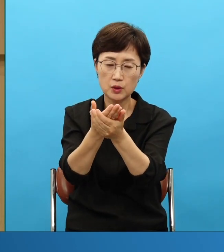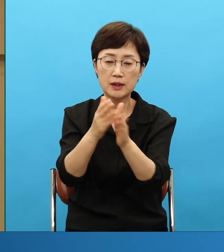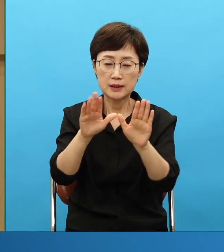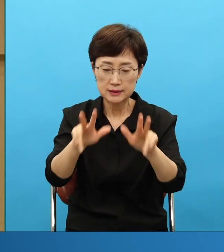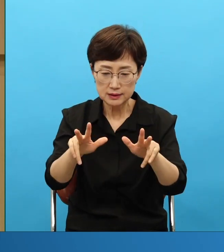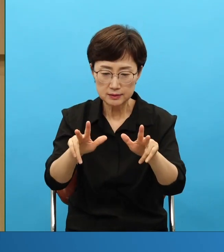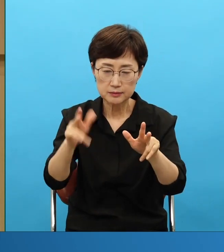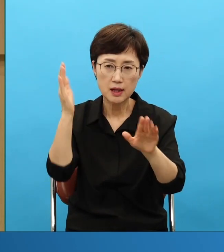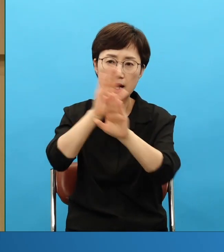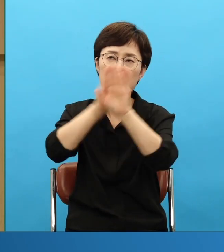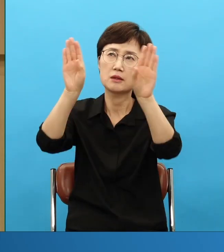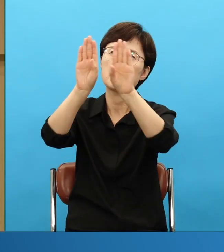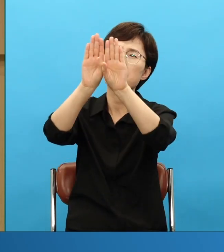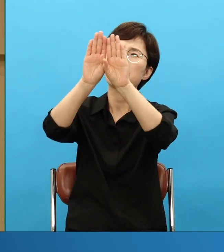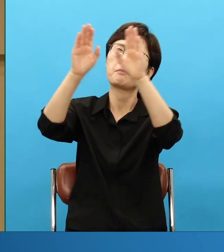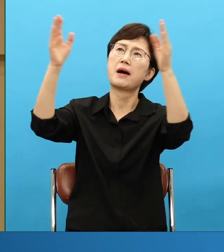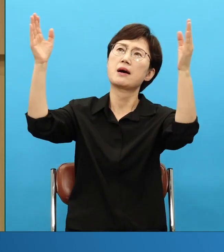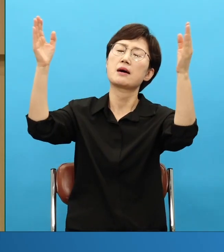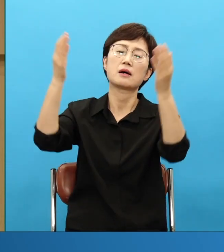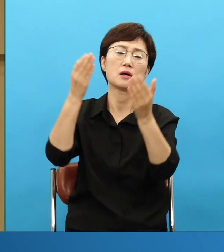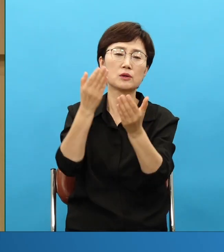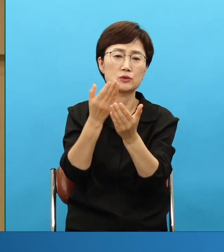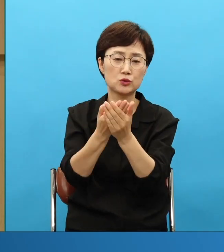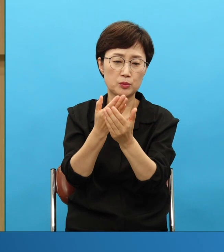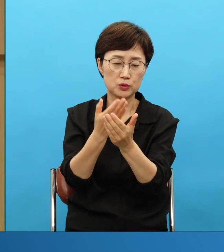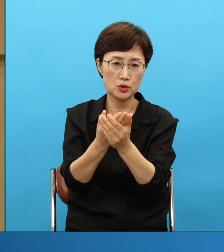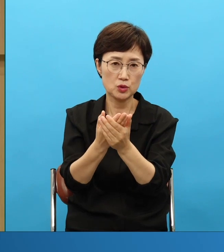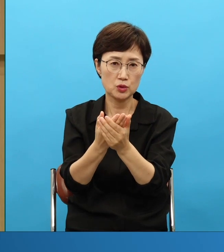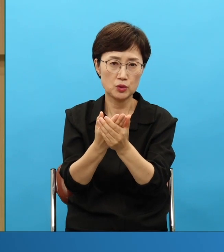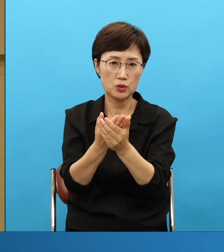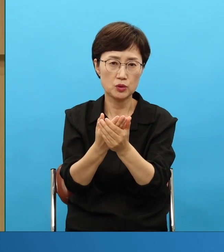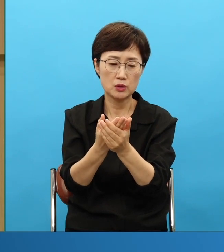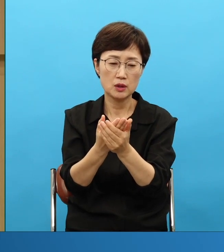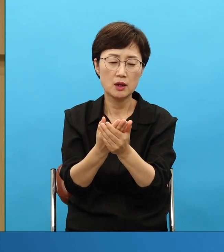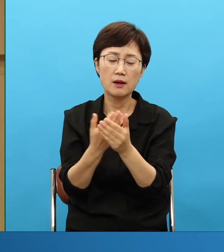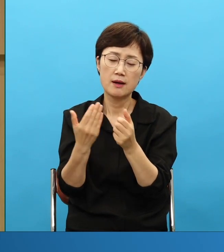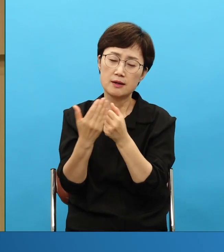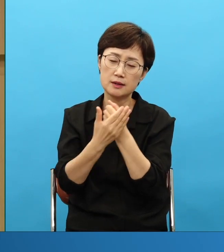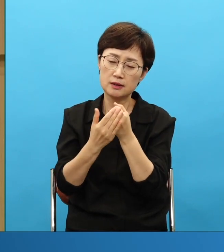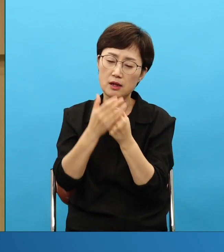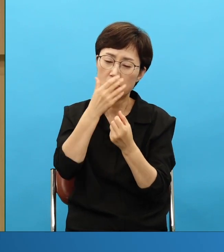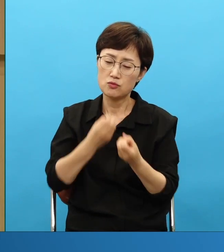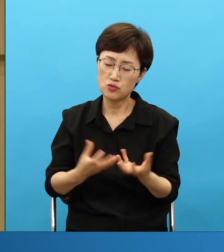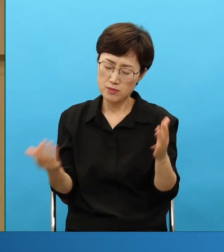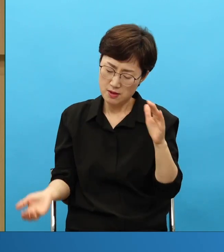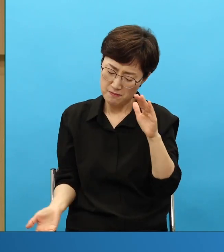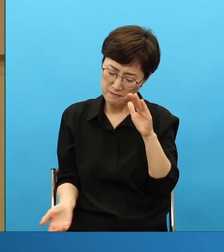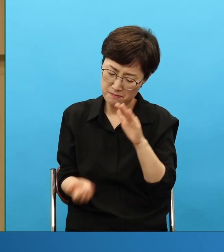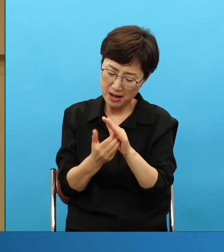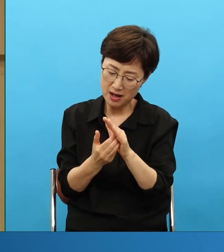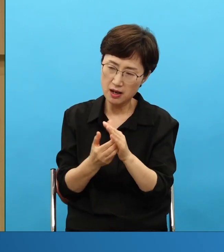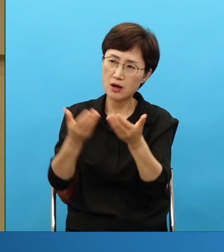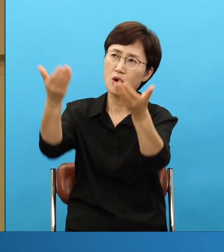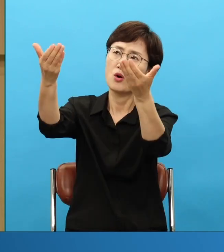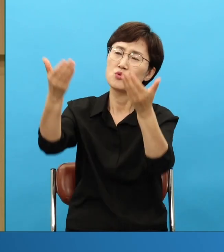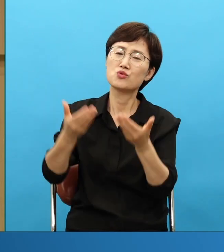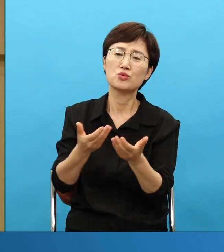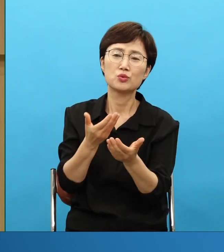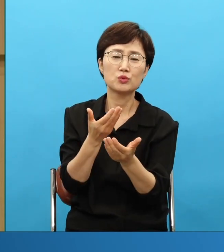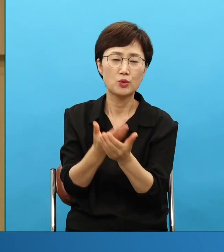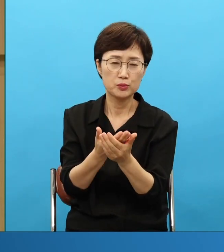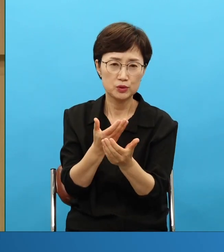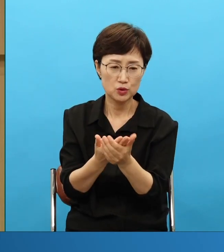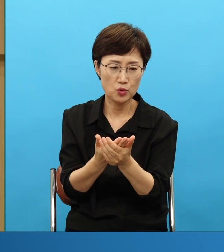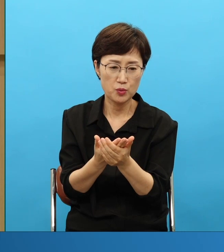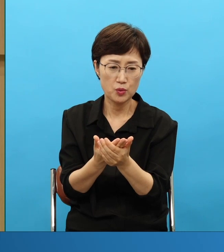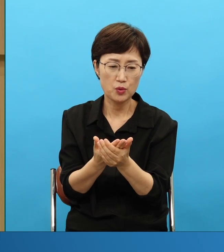문을 열어 주시옵시고 May you open the doors of heaven. 신령한 은혜와 축복으로 함께하여 주시옵시며 May you grant us your grace and